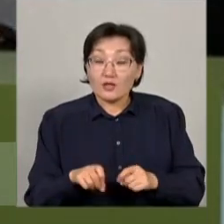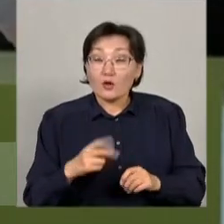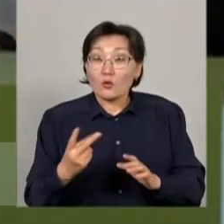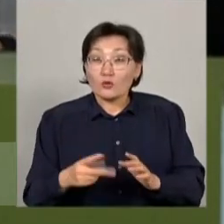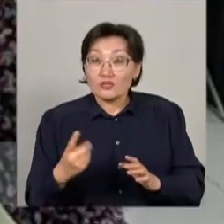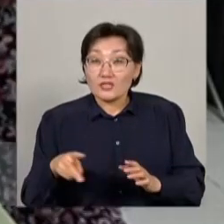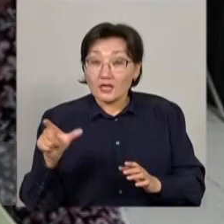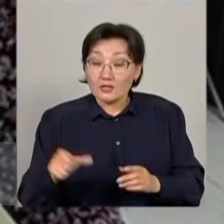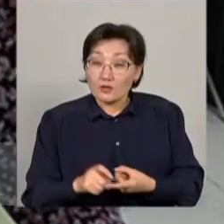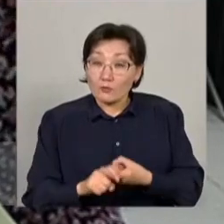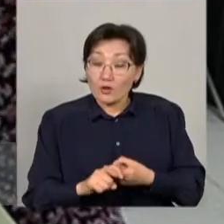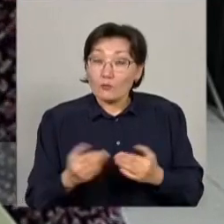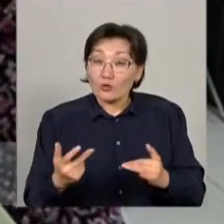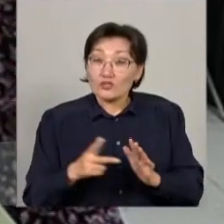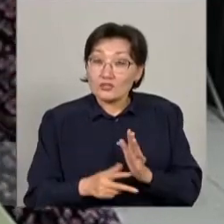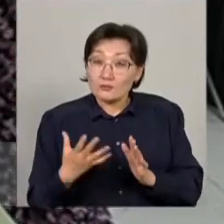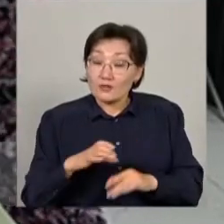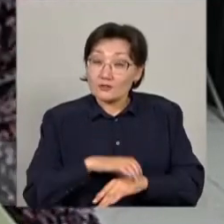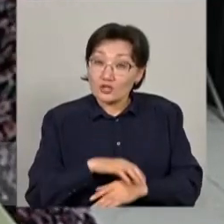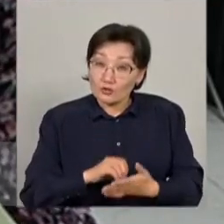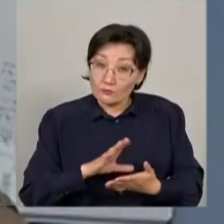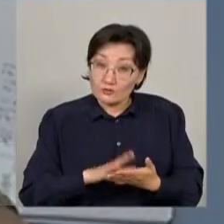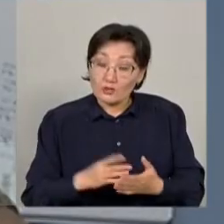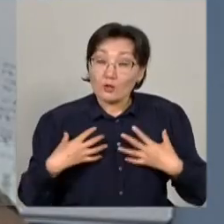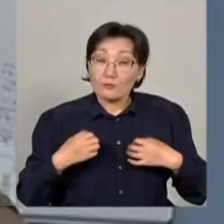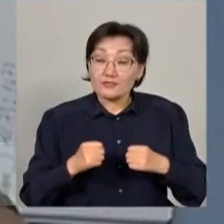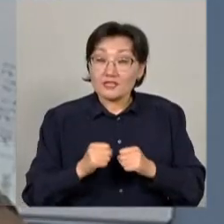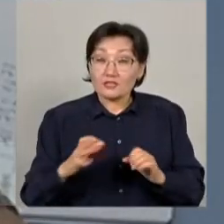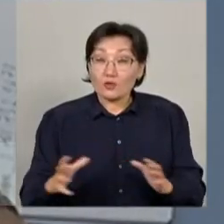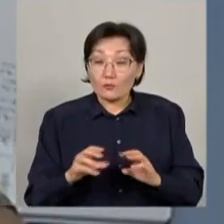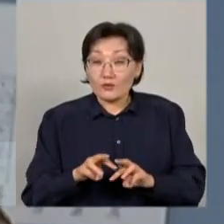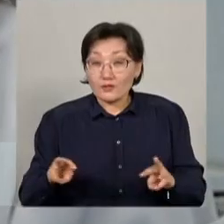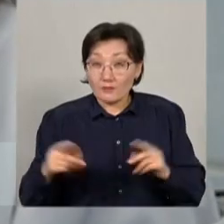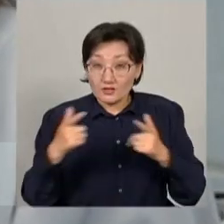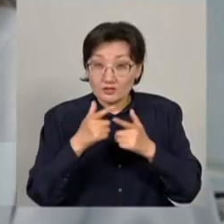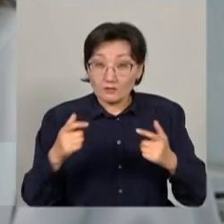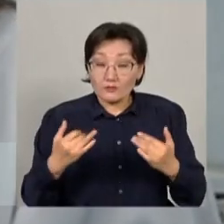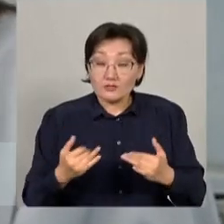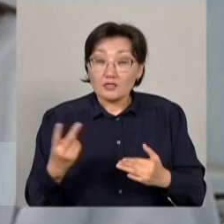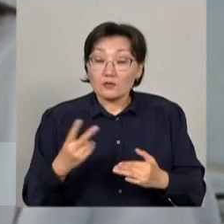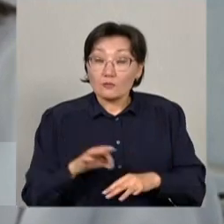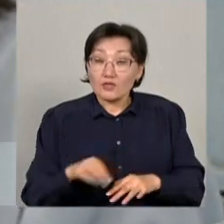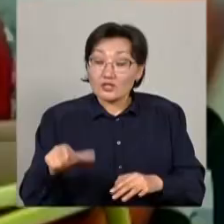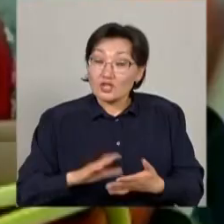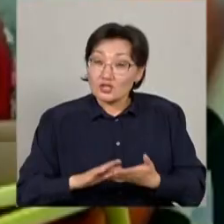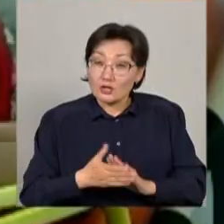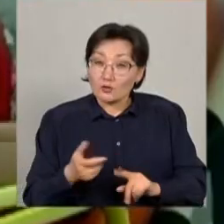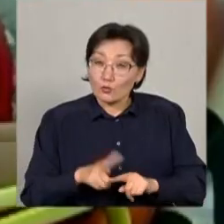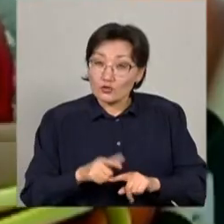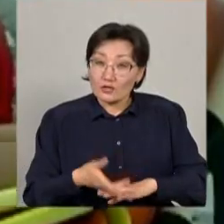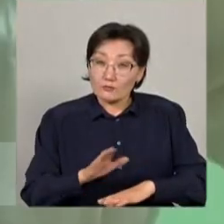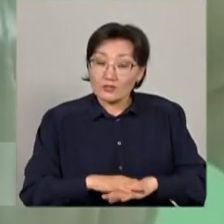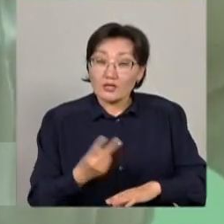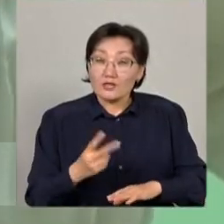шалдықса, бүгін 85 жағдай тіркеліп отыр. Бұл туралы Денсаулық сақтау министрлігі хабарлады. Қазір 2 пациенттің жағдайы өте ауыр.